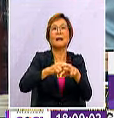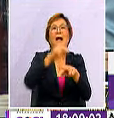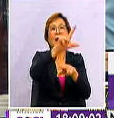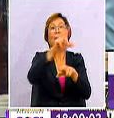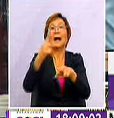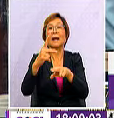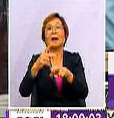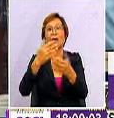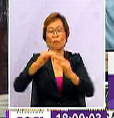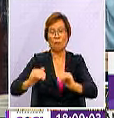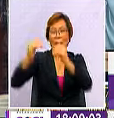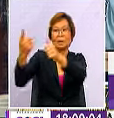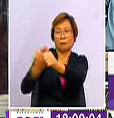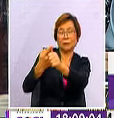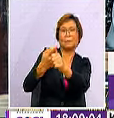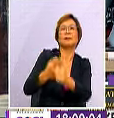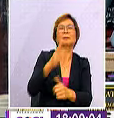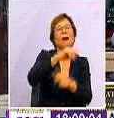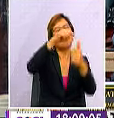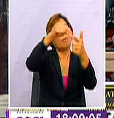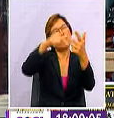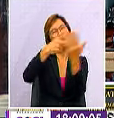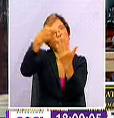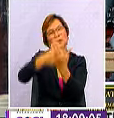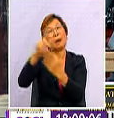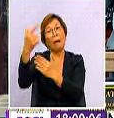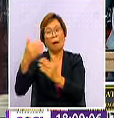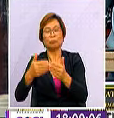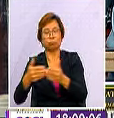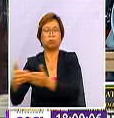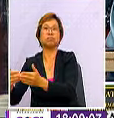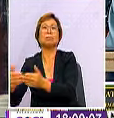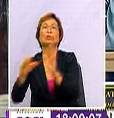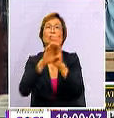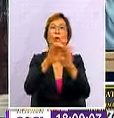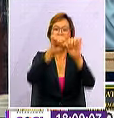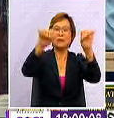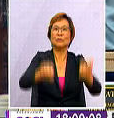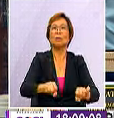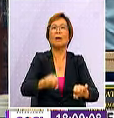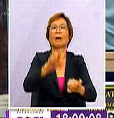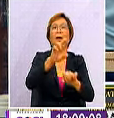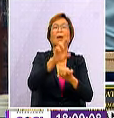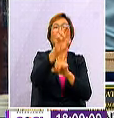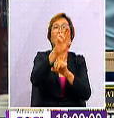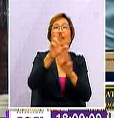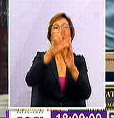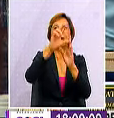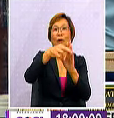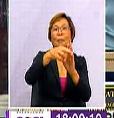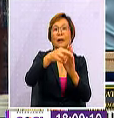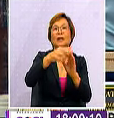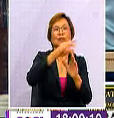fasa pertama. Selain itu, beberapa projek lain juga akan diteruskan seperti sistem transit rapid dari Johor Bahru ke